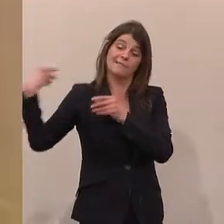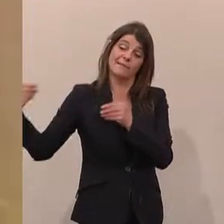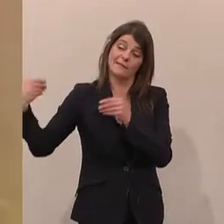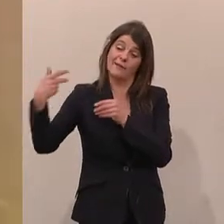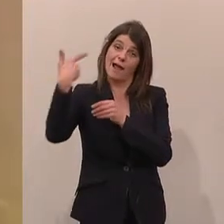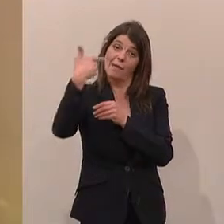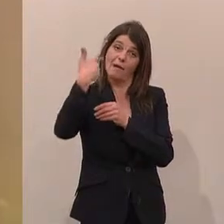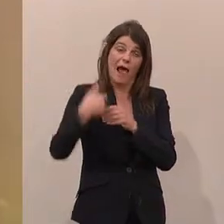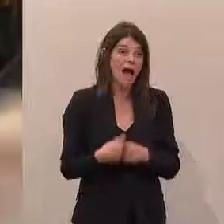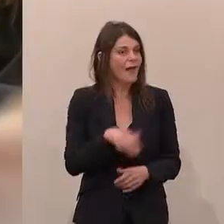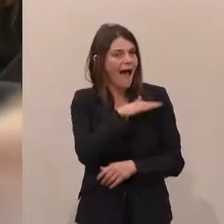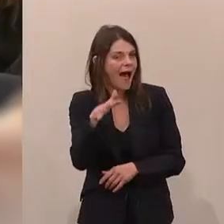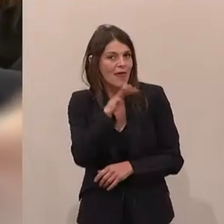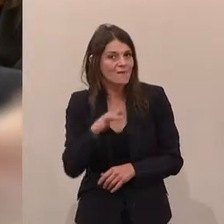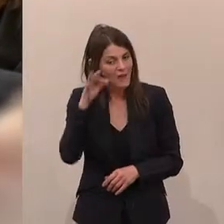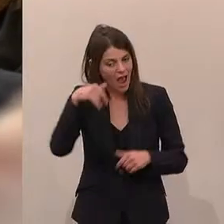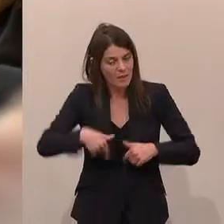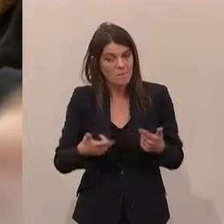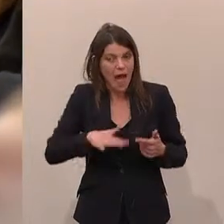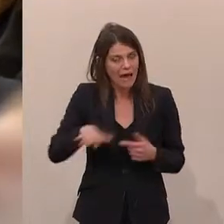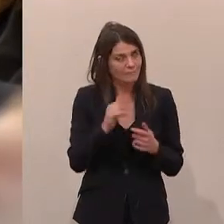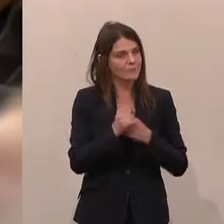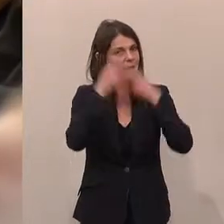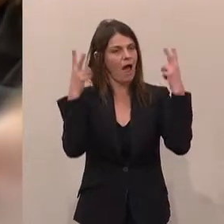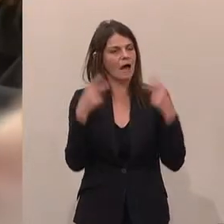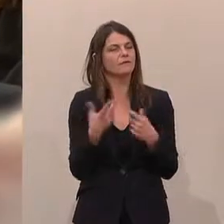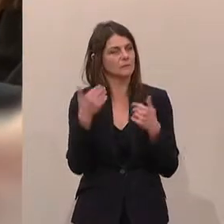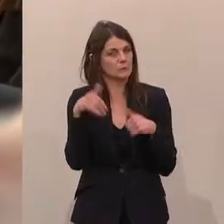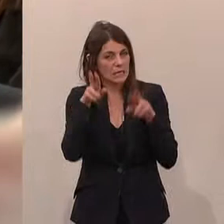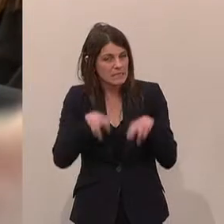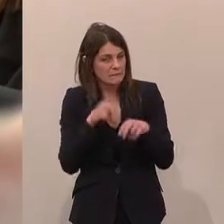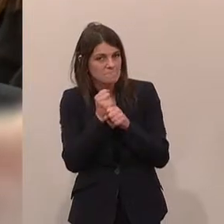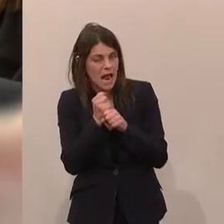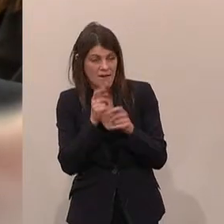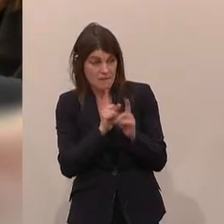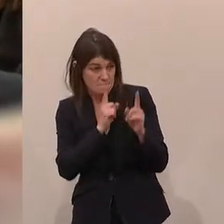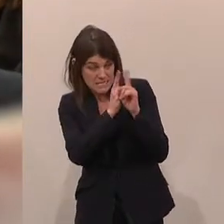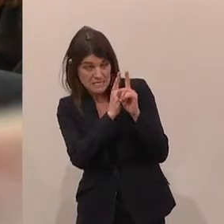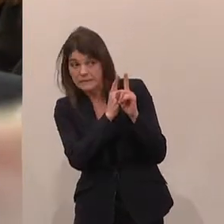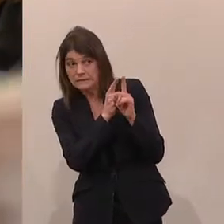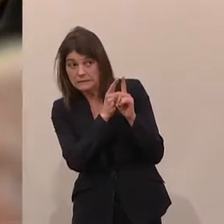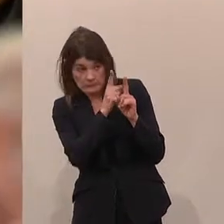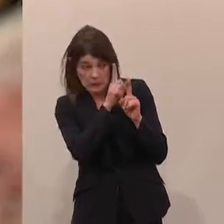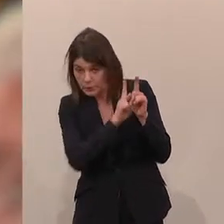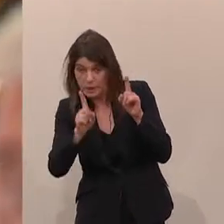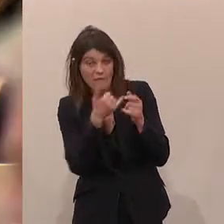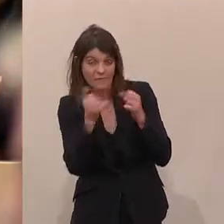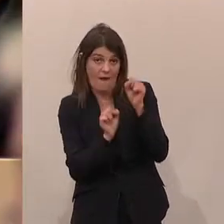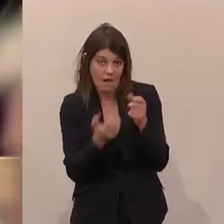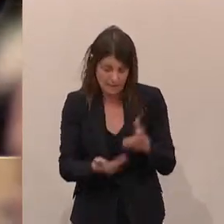haben Sie noch einmal allen Frauen in diesem Land klargemacht, was die richtige Reaktion ist, wenn sie Ihnen begegnen sollten, irgendwo in einer dunklen Gasse.